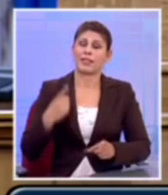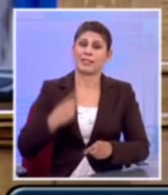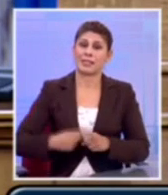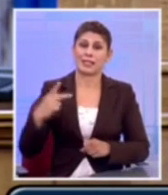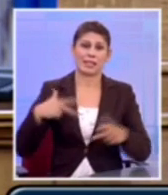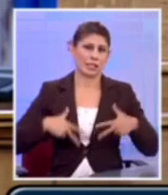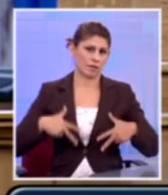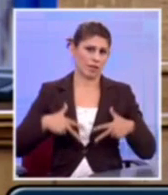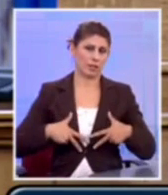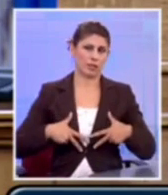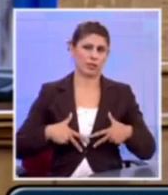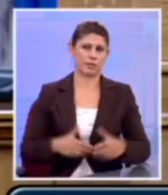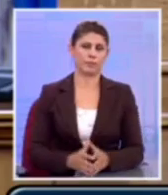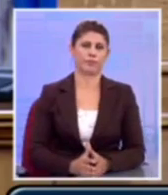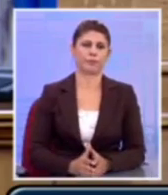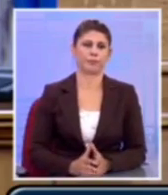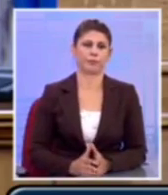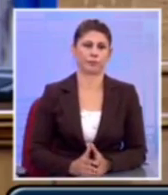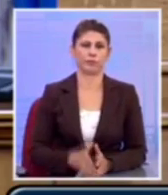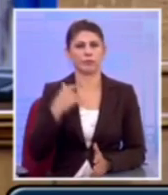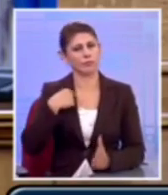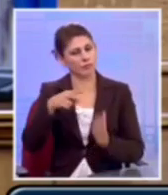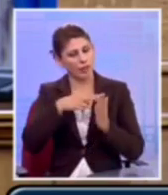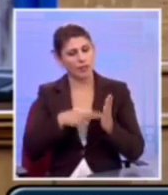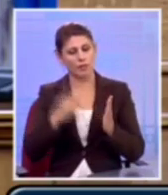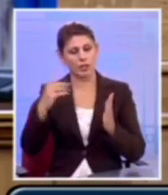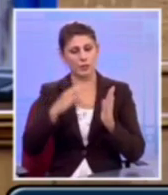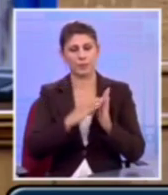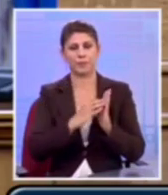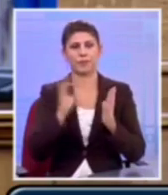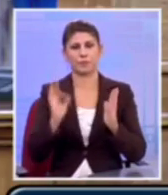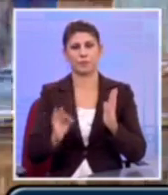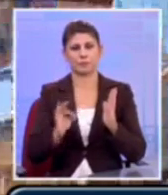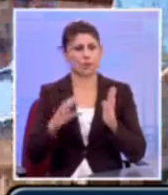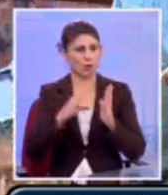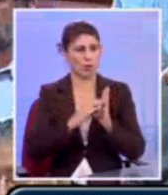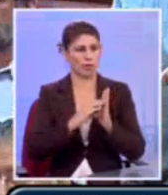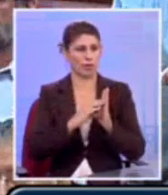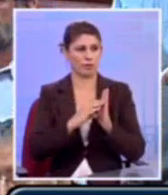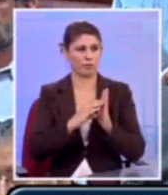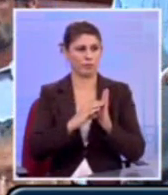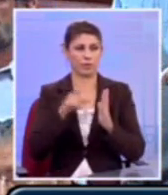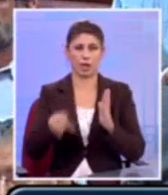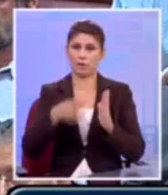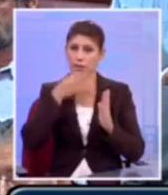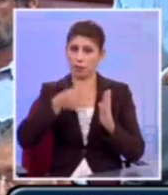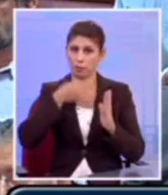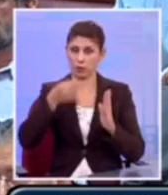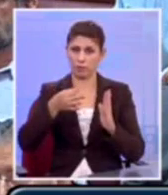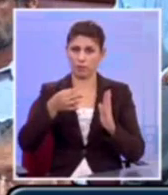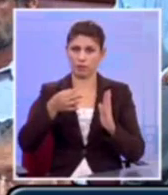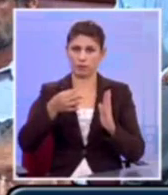ελληνικής κυβέρνησης. Θα σας διαβάσω ένα χαρακτηριστικό απόσπασμα από την τοποθέτησή